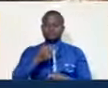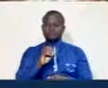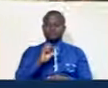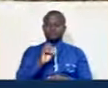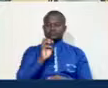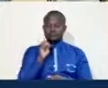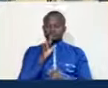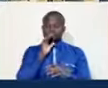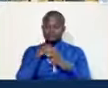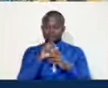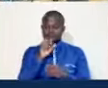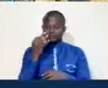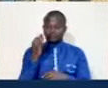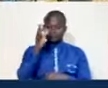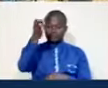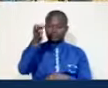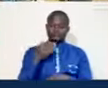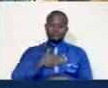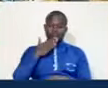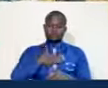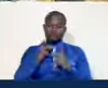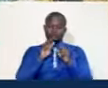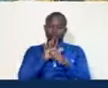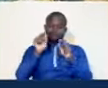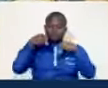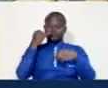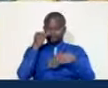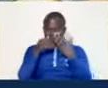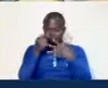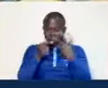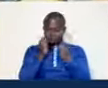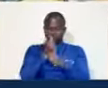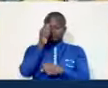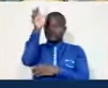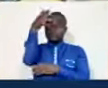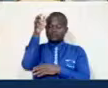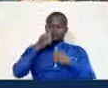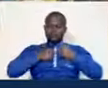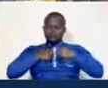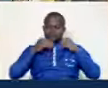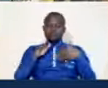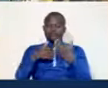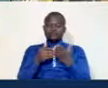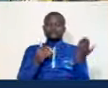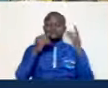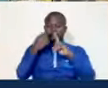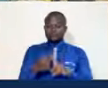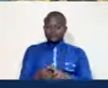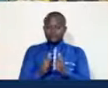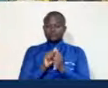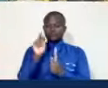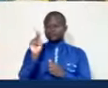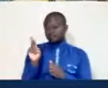byumweru bitatu biri imbere. Bizashimisha abashyitsi bazaza, kuko urabona nimba kano kantu gakoze ari idarapo ry'u Rwanda nkahita nkateranya n'idarapo rya